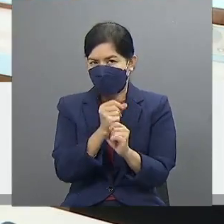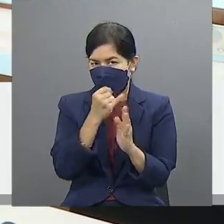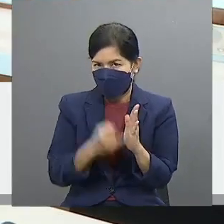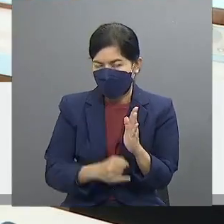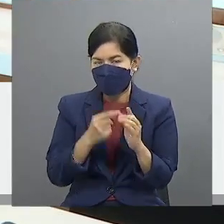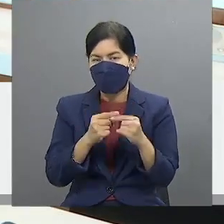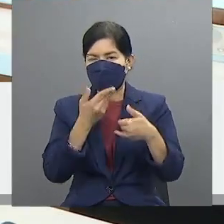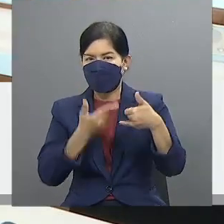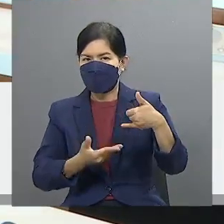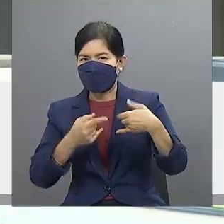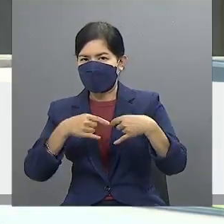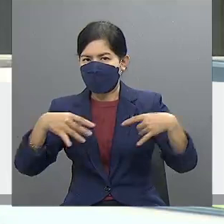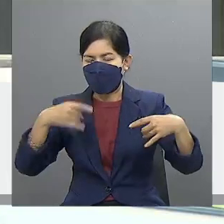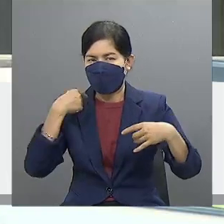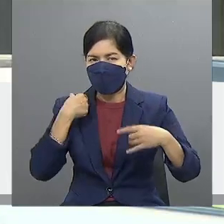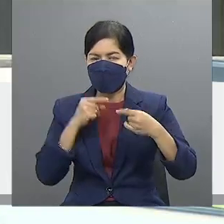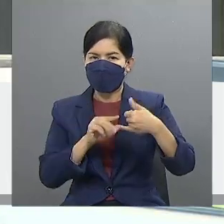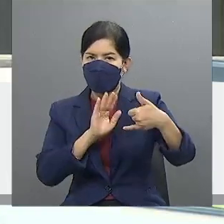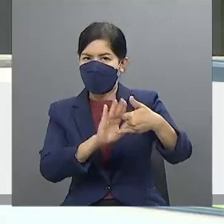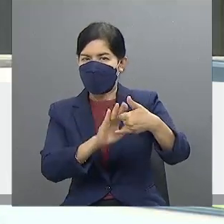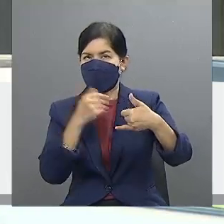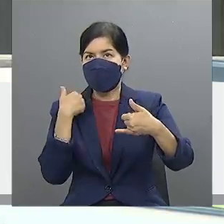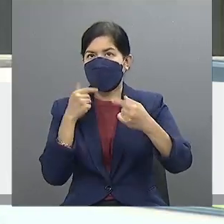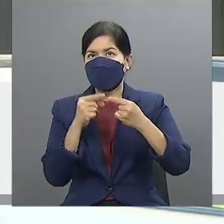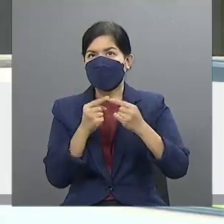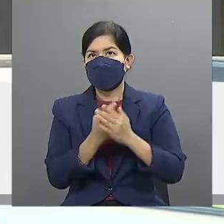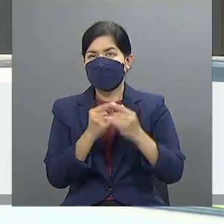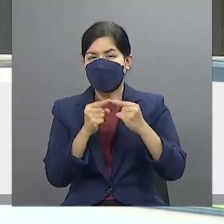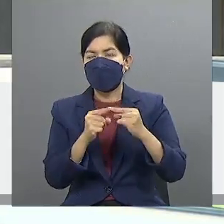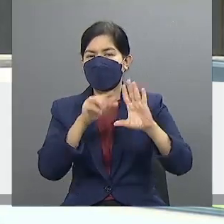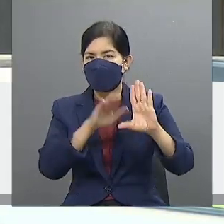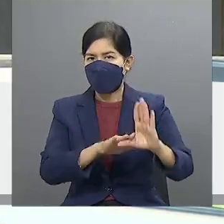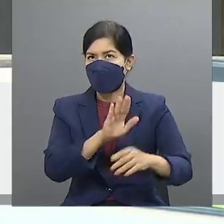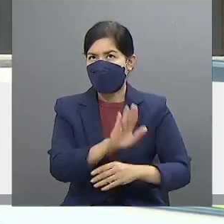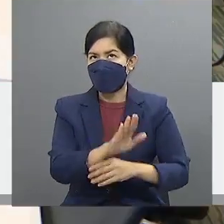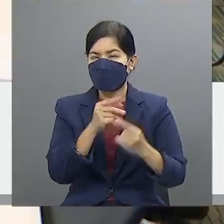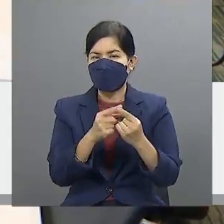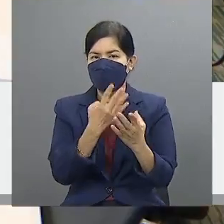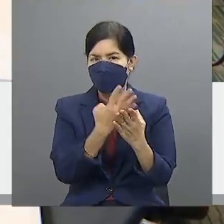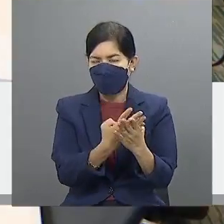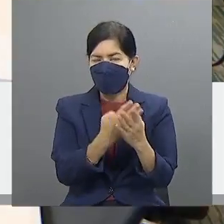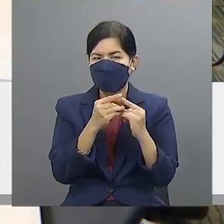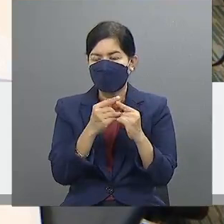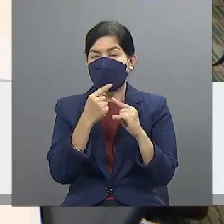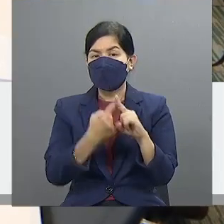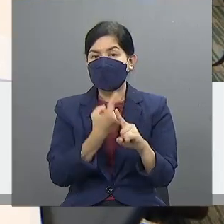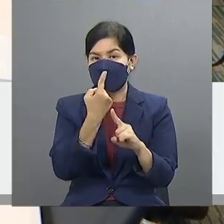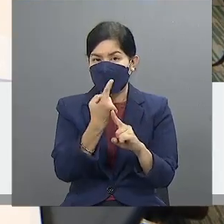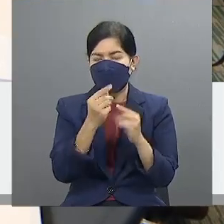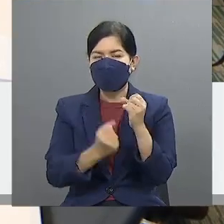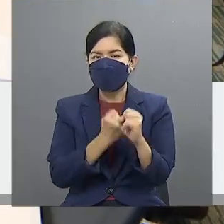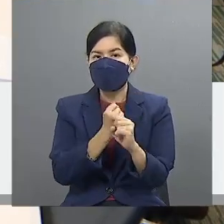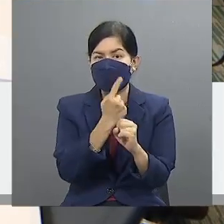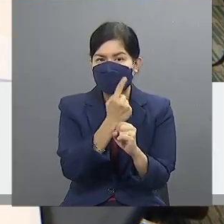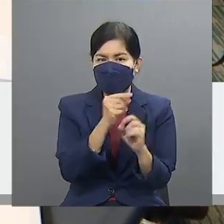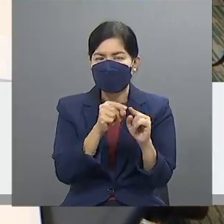องห้ามมิให้ใช้สิทธิ์ลงสมัครต้องระวางโทษจำคุกตั้งแต่1ถึง10ปีปรับตั้งแต่ 20,000 บาทไปจนถึ